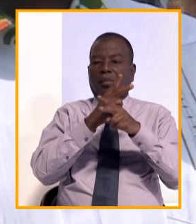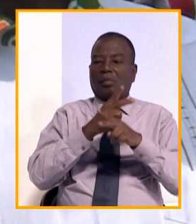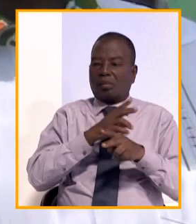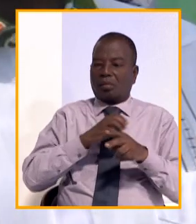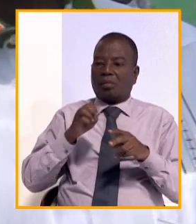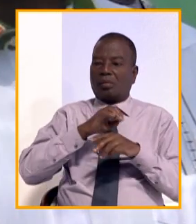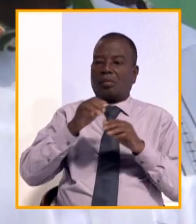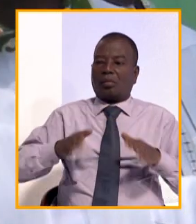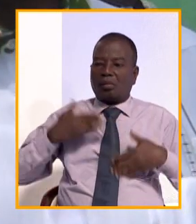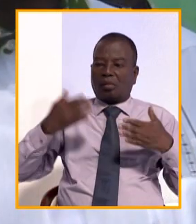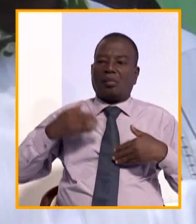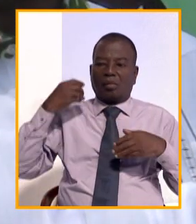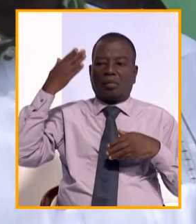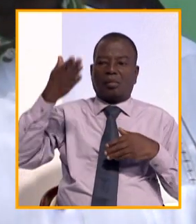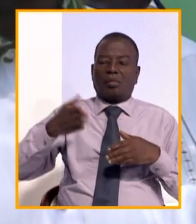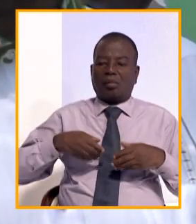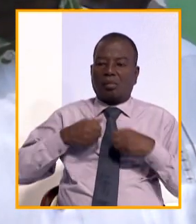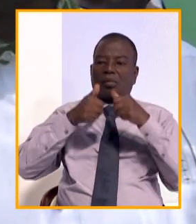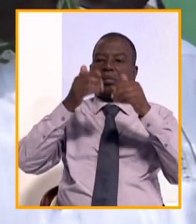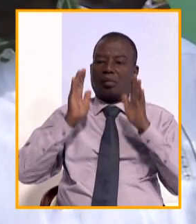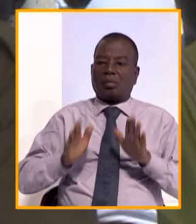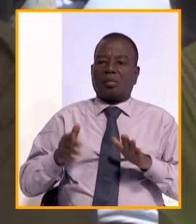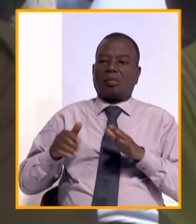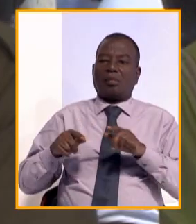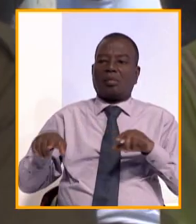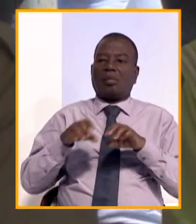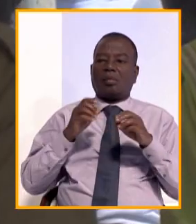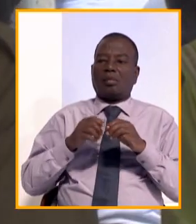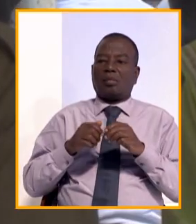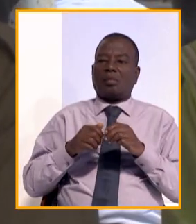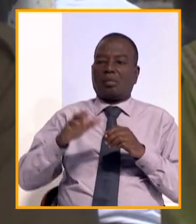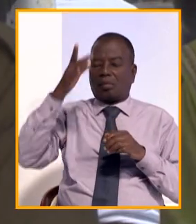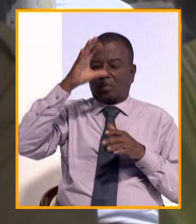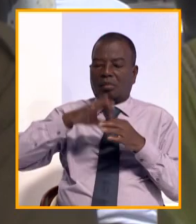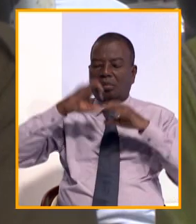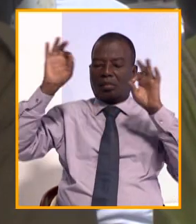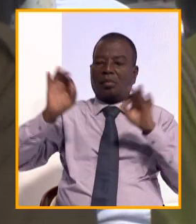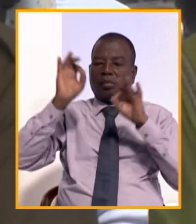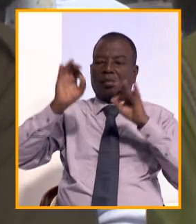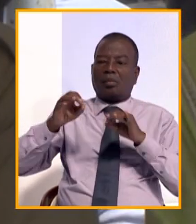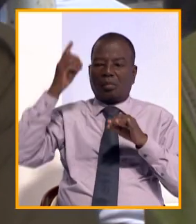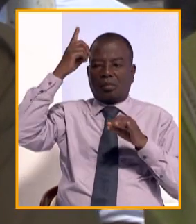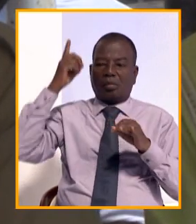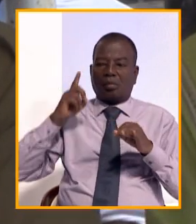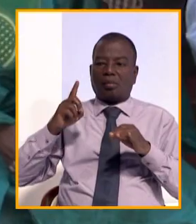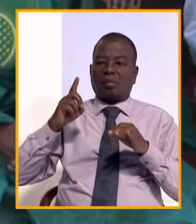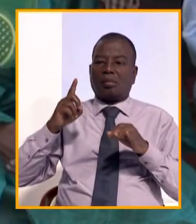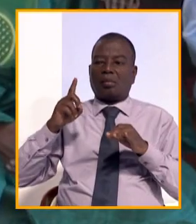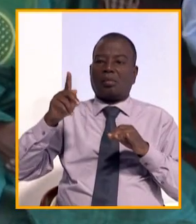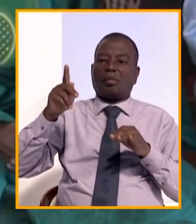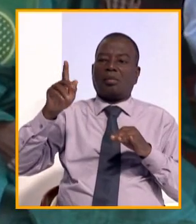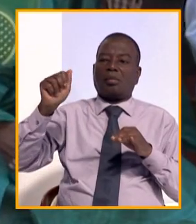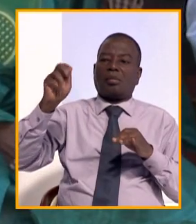nous encouragerait et encouragerait également nos donateurs à faire plus. Parrain de cette cérémonie, le député maire de Katula, Camara